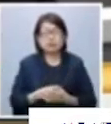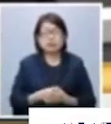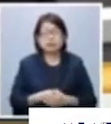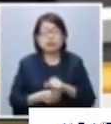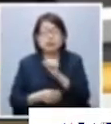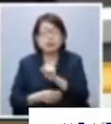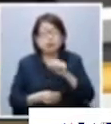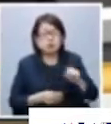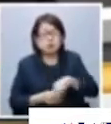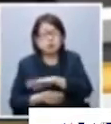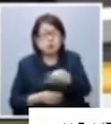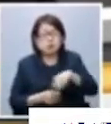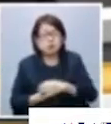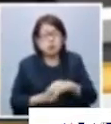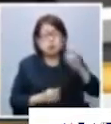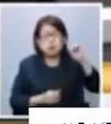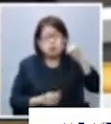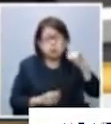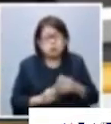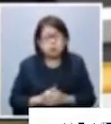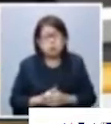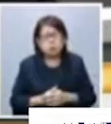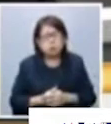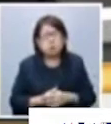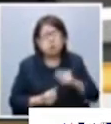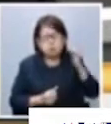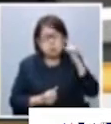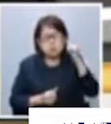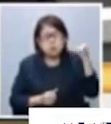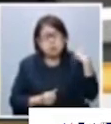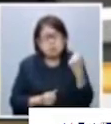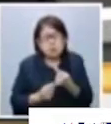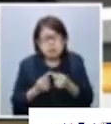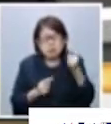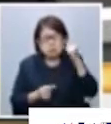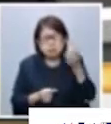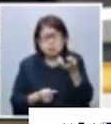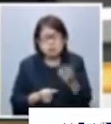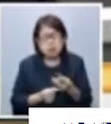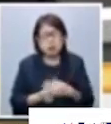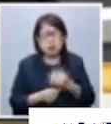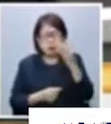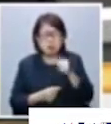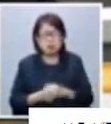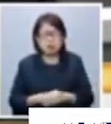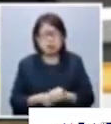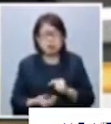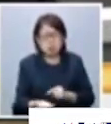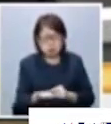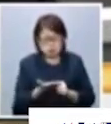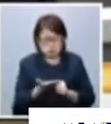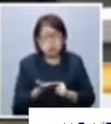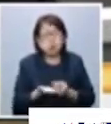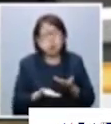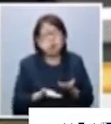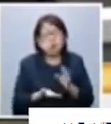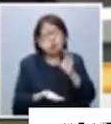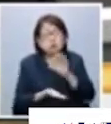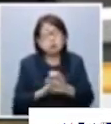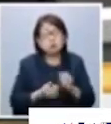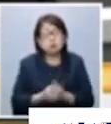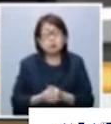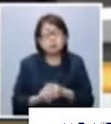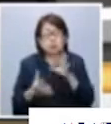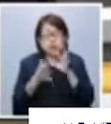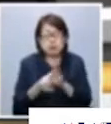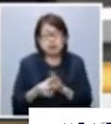จะรู้จักน้อยมากเพราะอะไรครับเพราะปฏิสัมพันธ์ระหว่างการเสนอขอรับงบประมาณกับสมาชิกเนี่ย